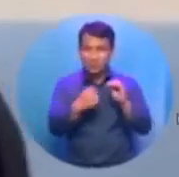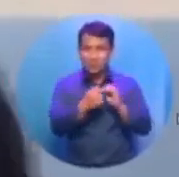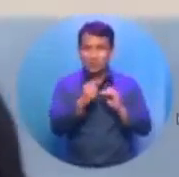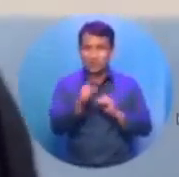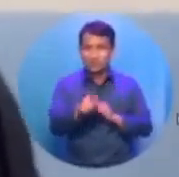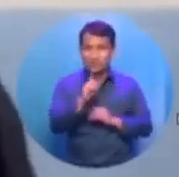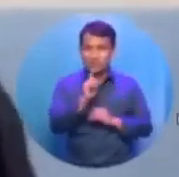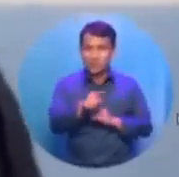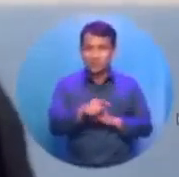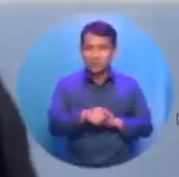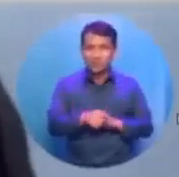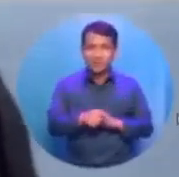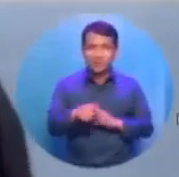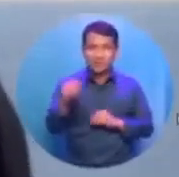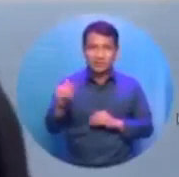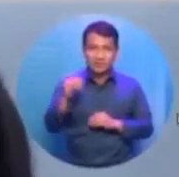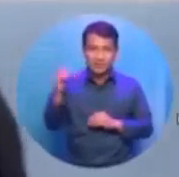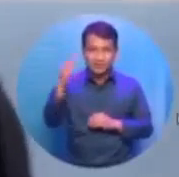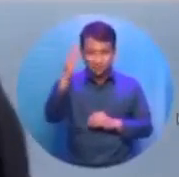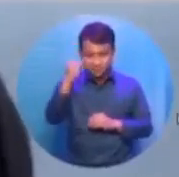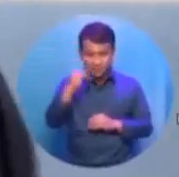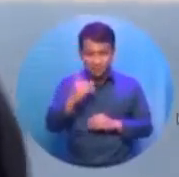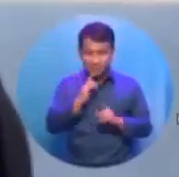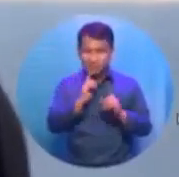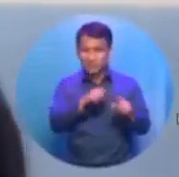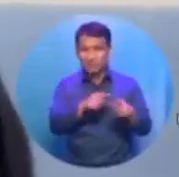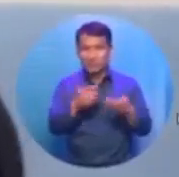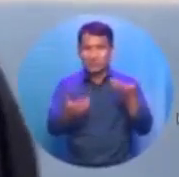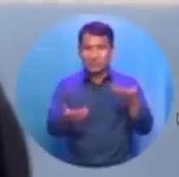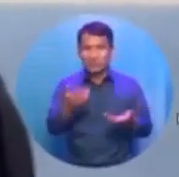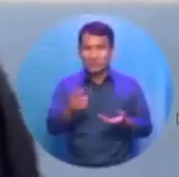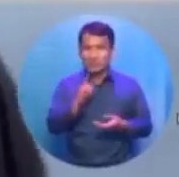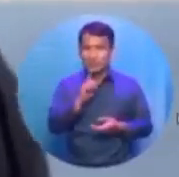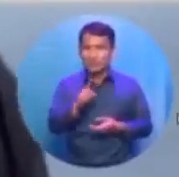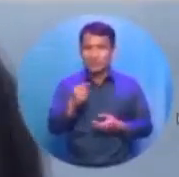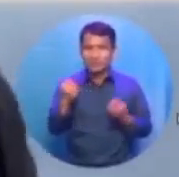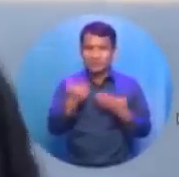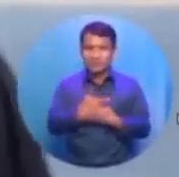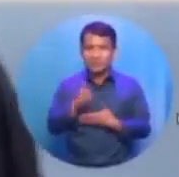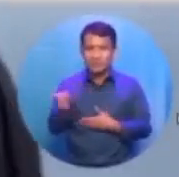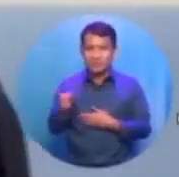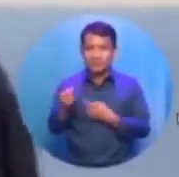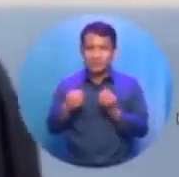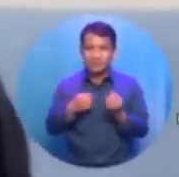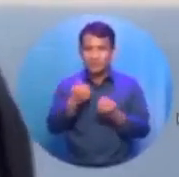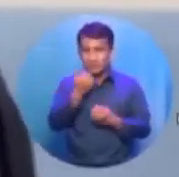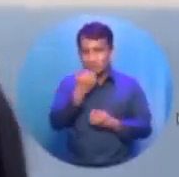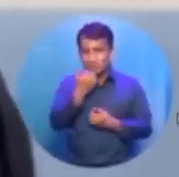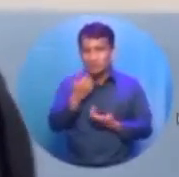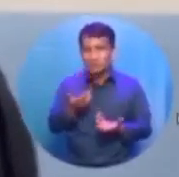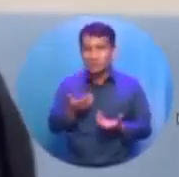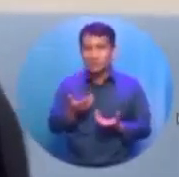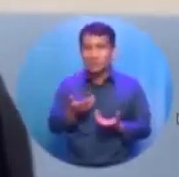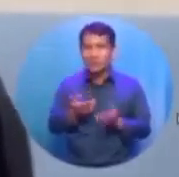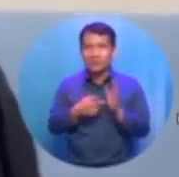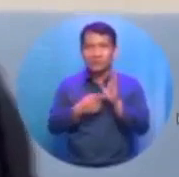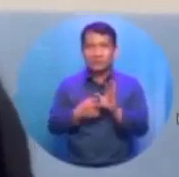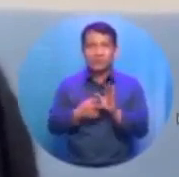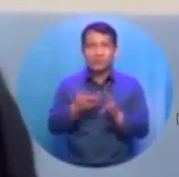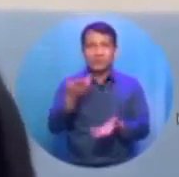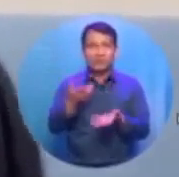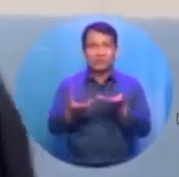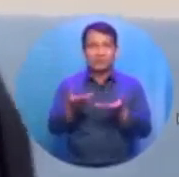In fact, bakit sila natatakot na i-report yan kung hindi naman talaga sila, alam, may ginagawang mali, Sir Rafi. So, I